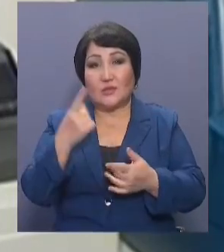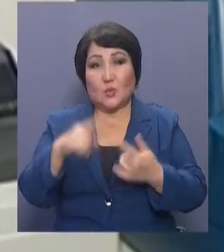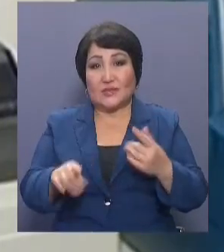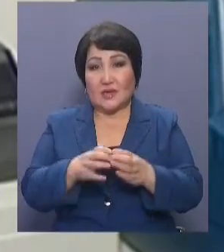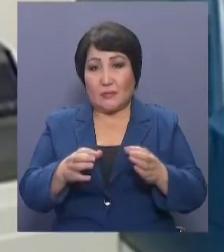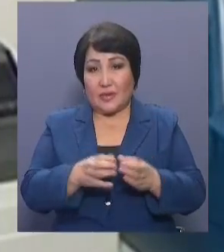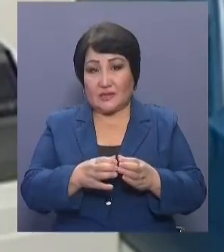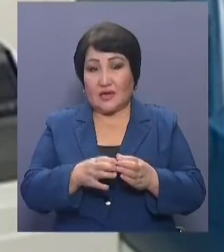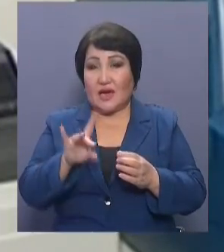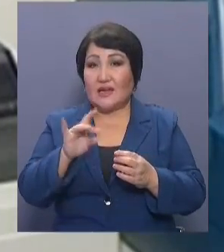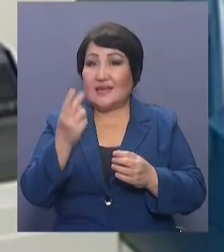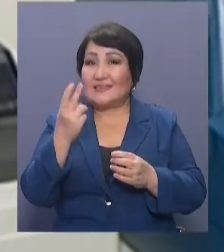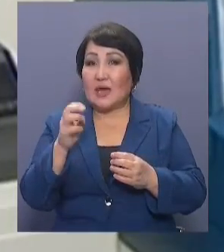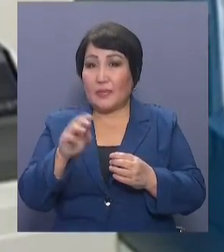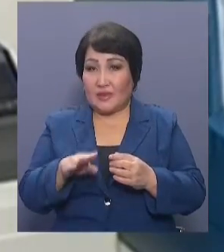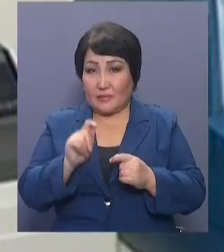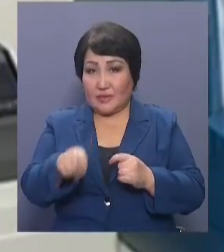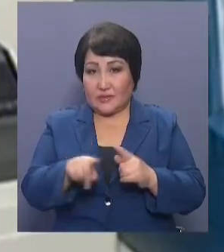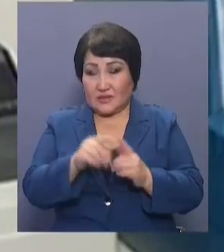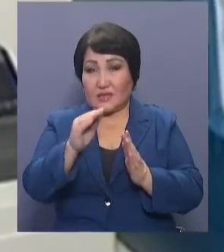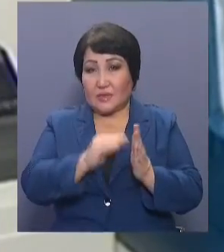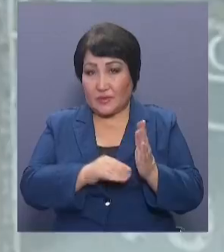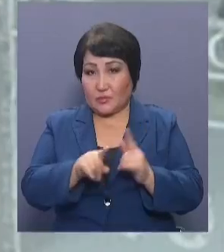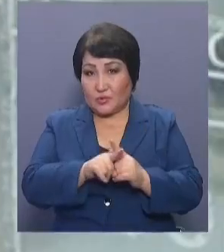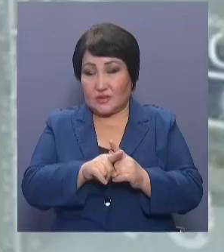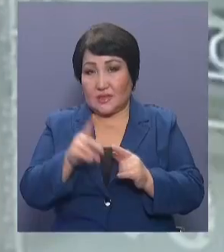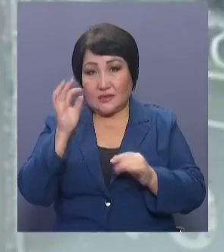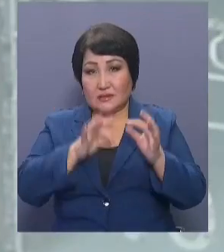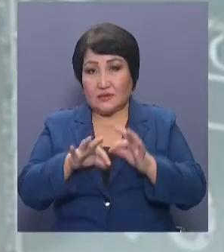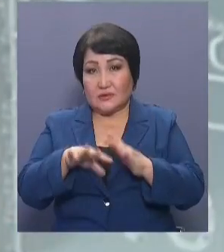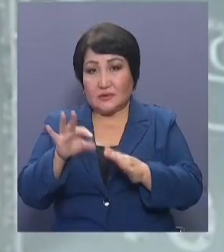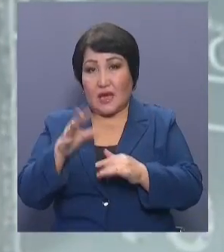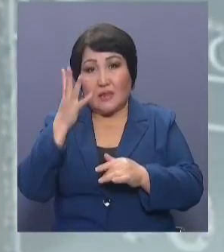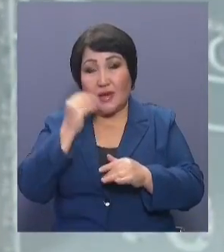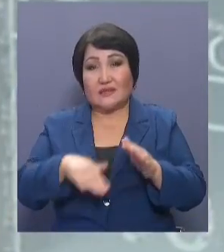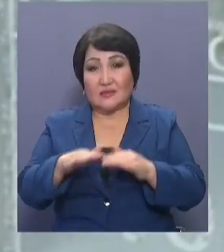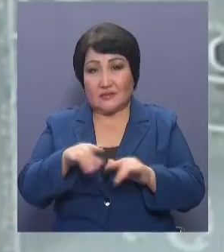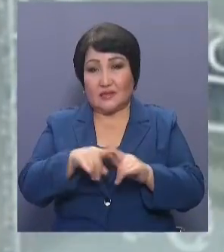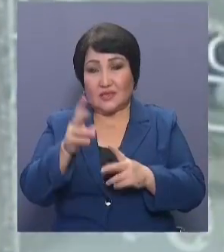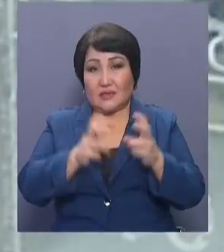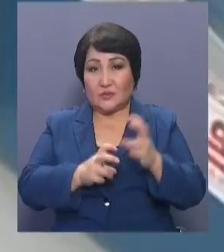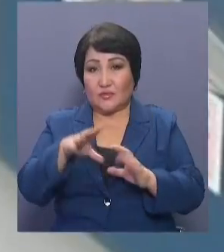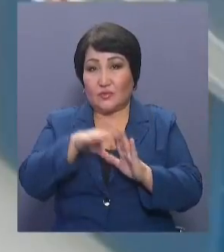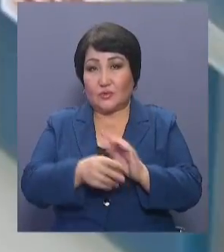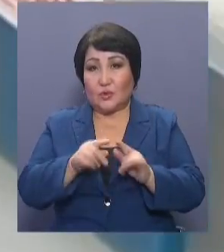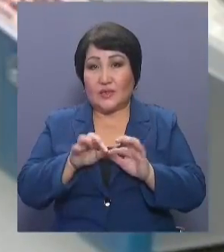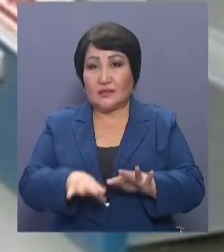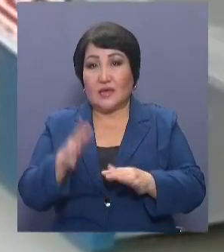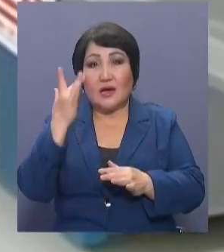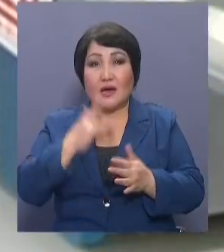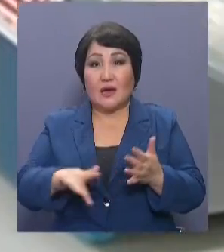үлестіріп беріпті. Медициналық препараттар демдеген мекемелер арасында алматылық кәсіпорын да бар. Олардың бұл әрекеті қалалық соттың